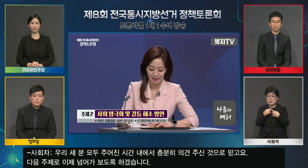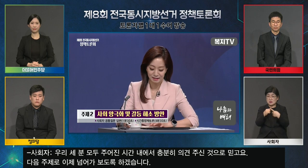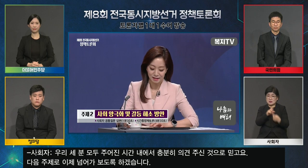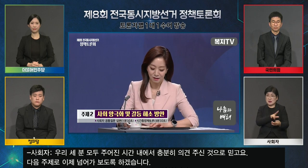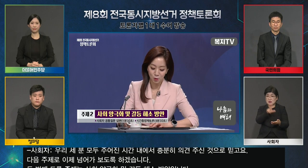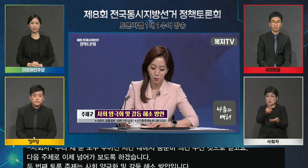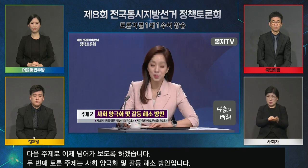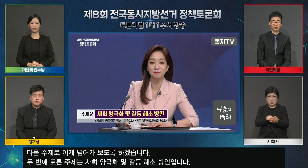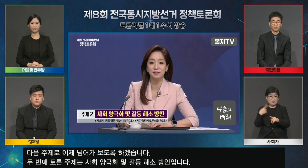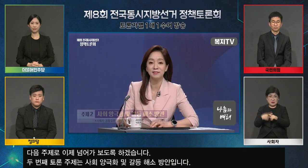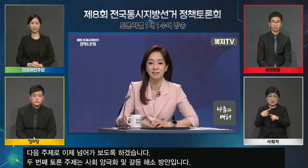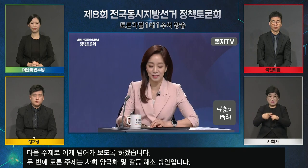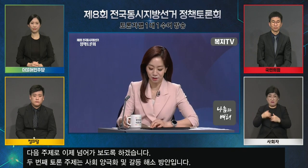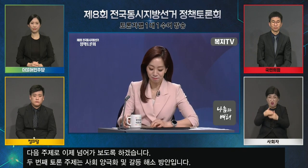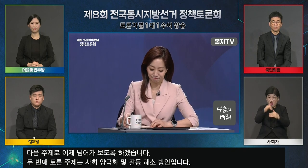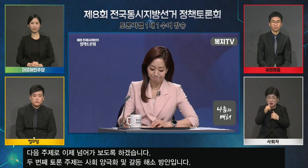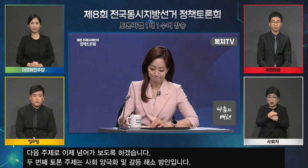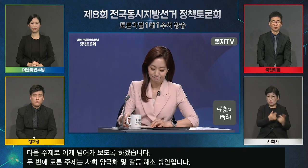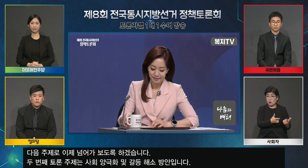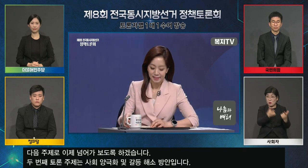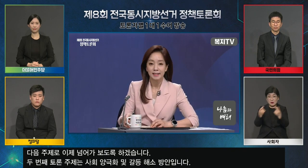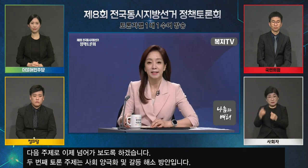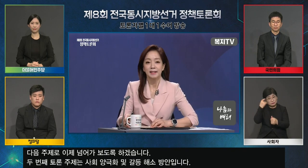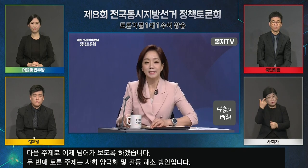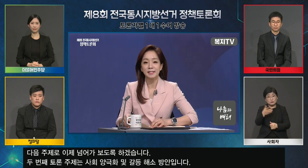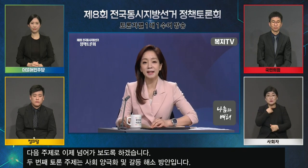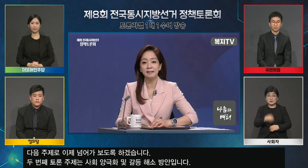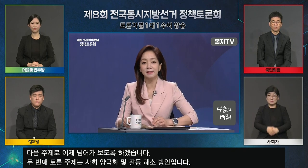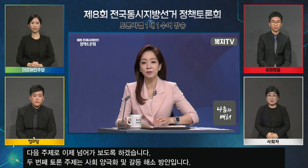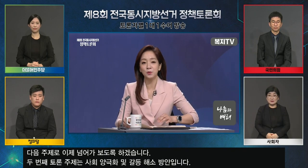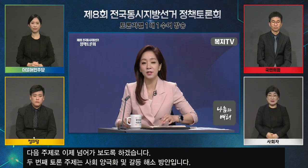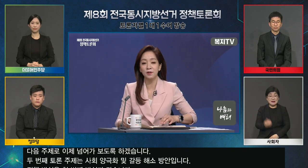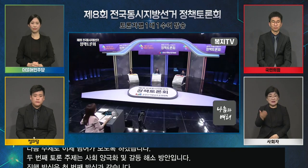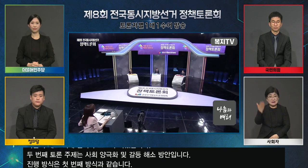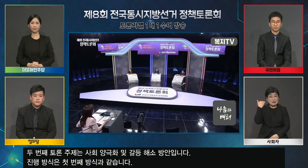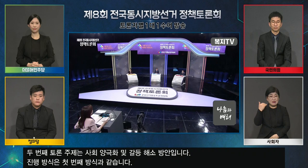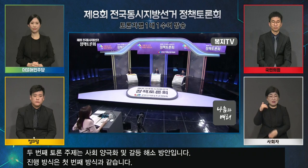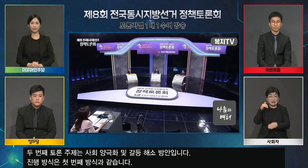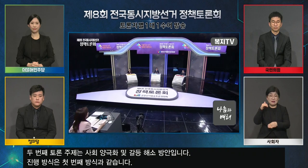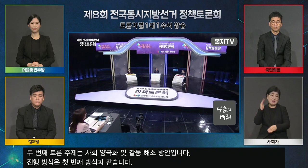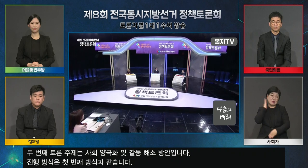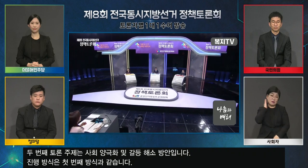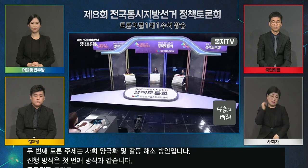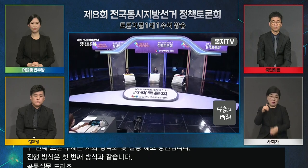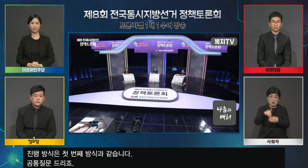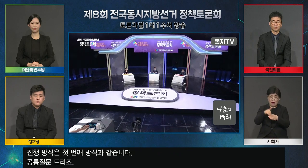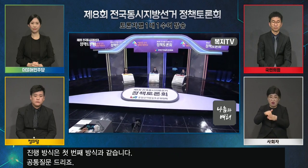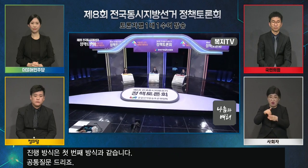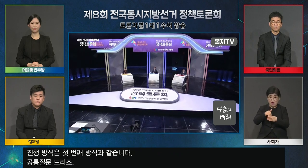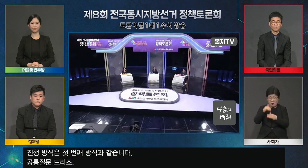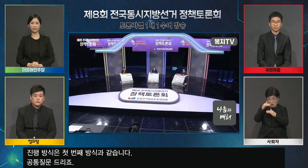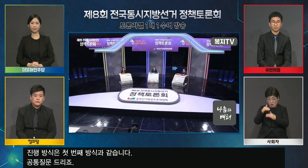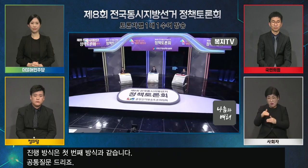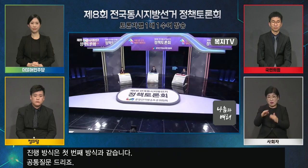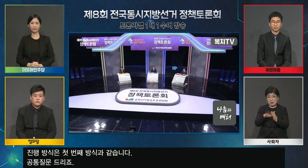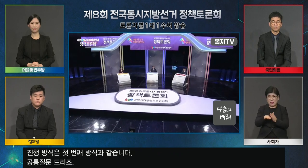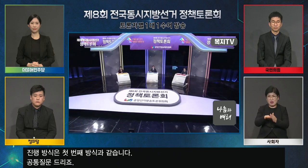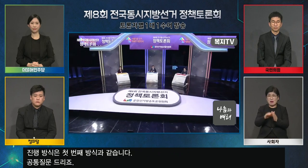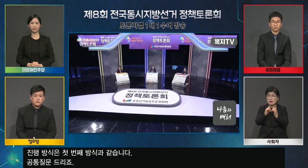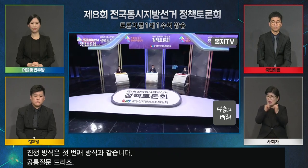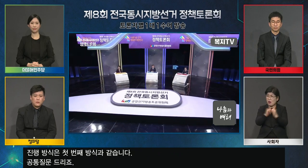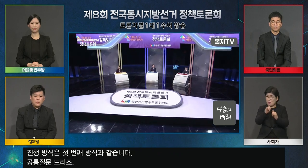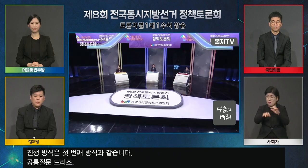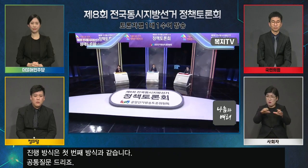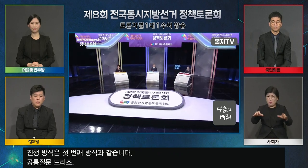같습니다. 공통 질문 드리죠. 지난 대통령 선거 과정에서 드러났듯이 우리 사회 곳곳에서는